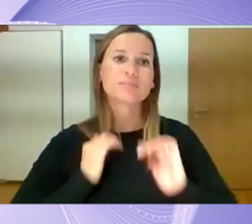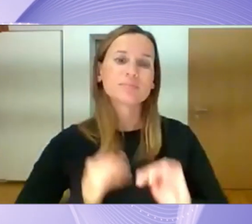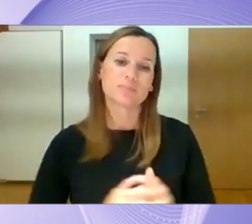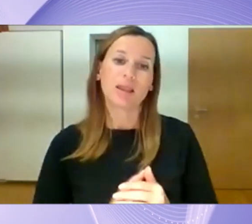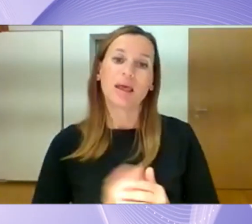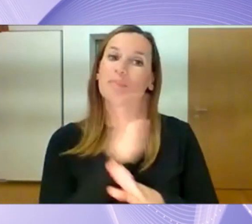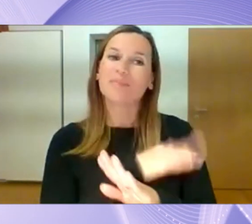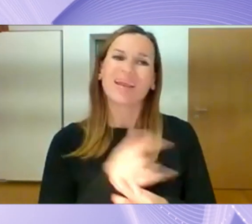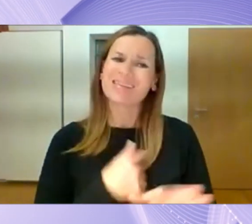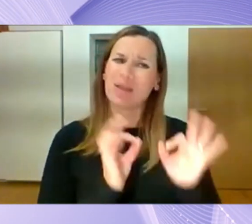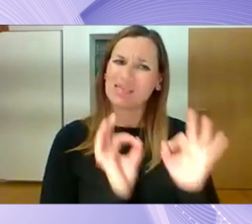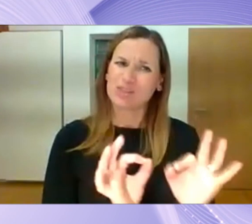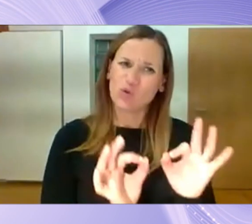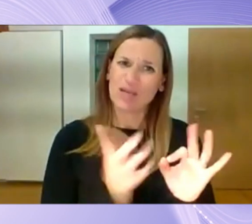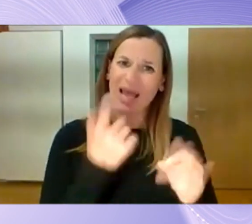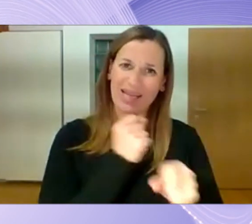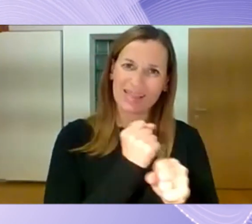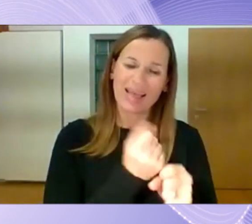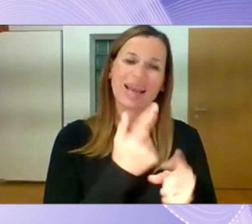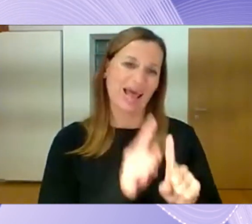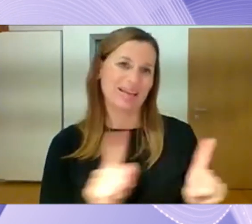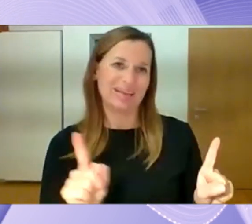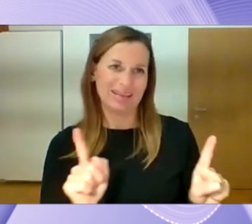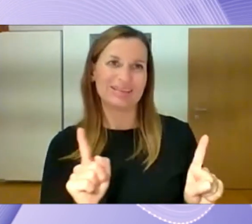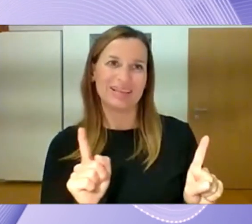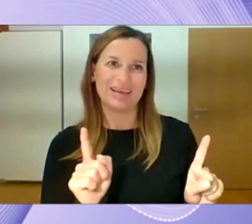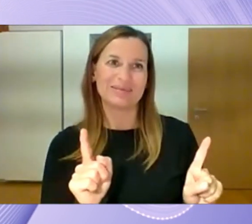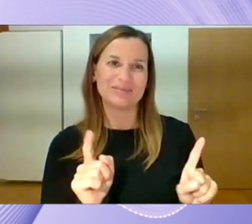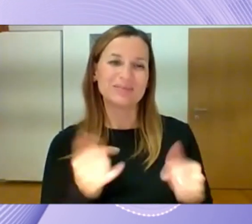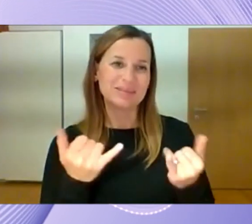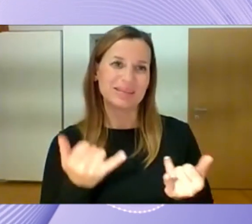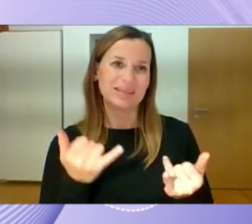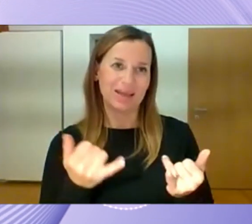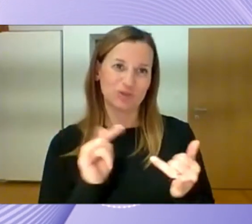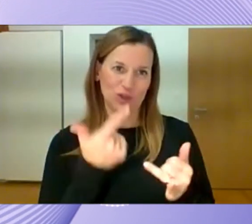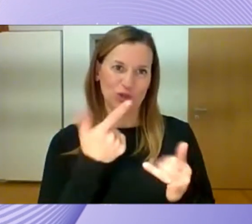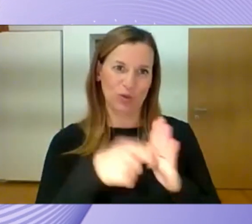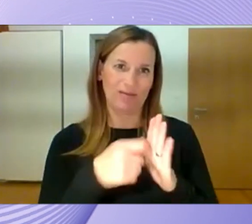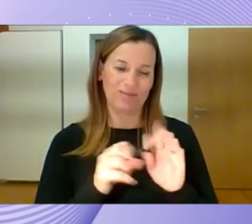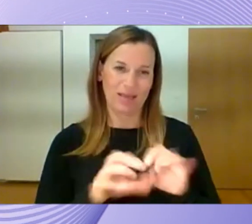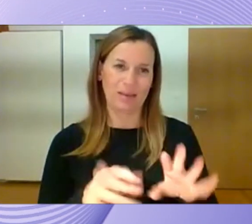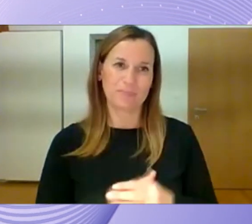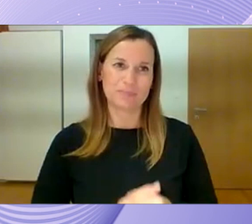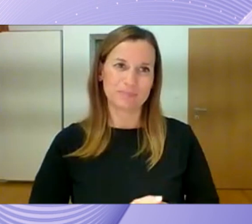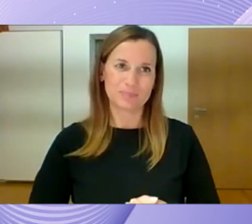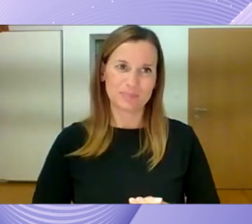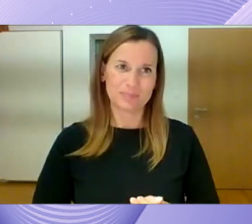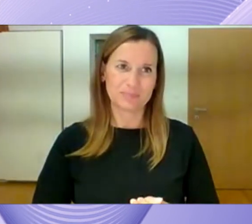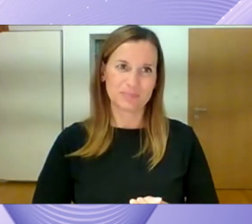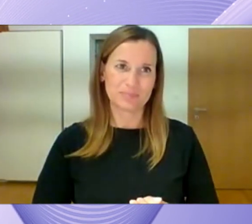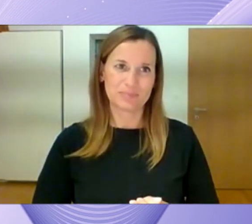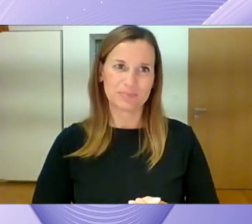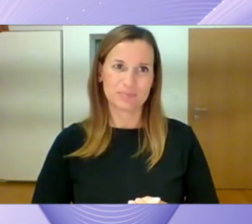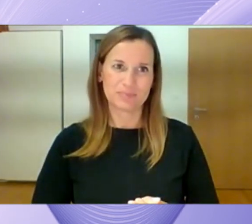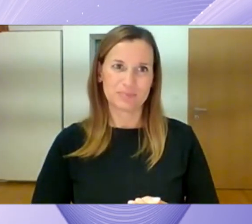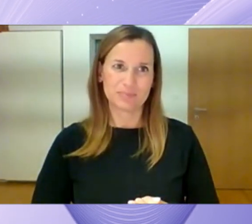se o tehniki pogovarjali, pa včasih te stvari zelo lepo delajo, včasih pa ne tako zelo. Ampak če delam, vam bom pa še tole pokazala,